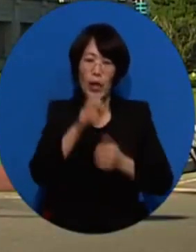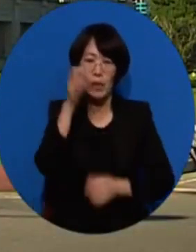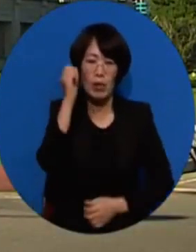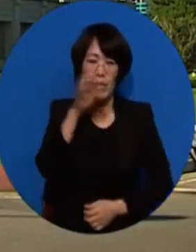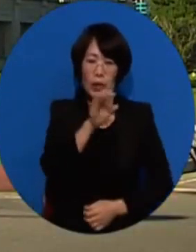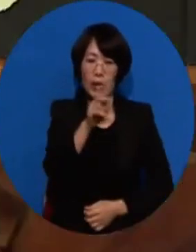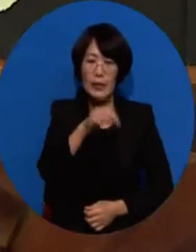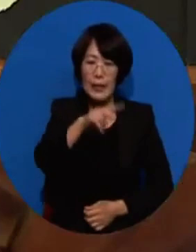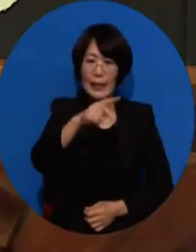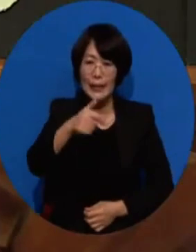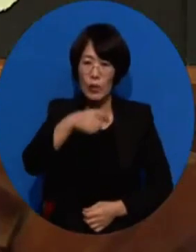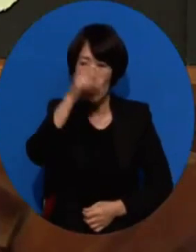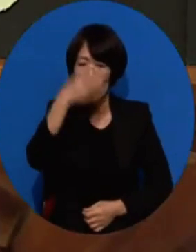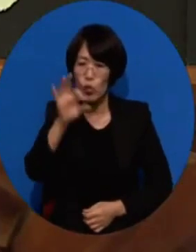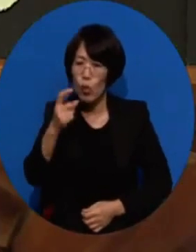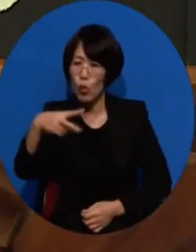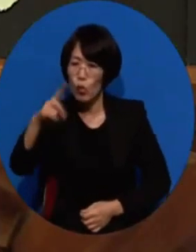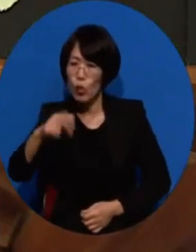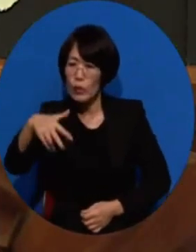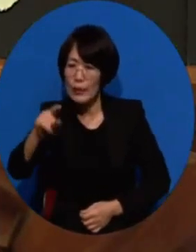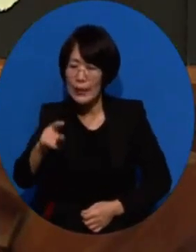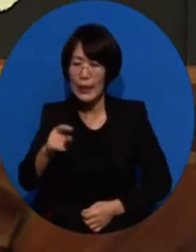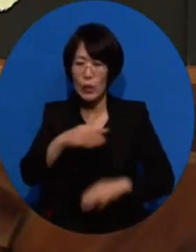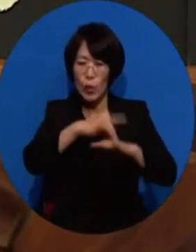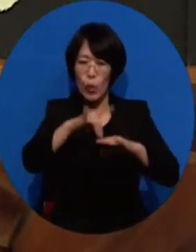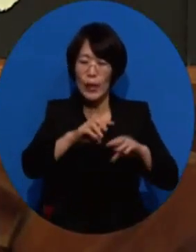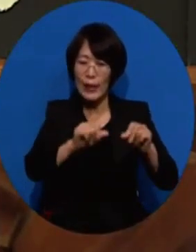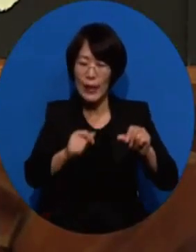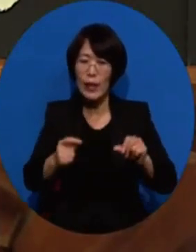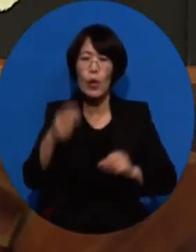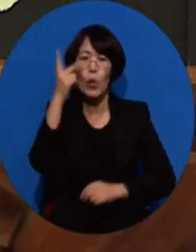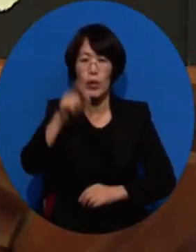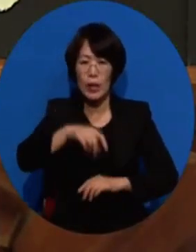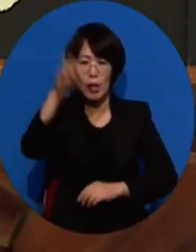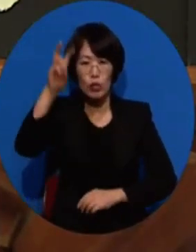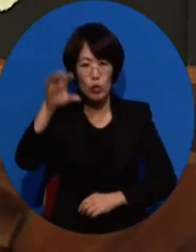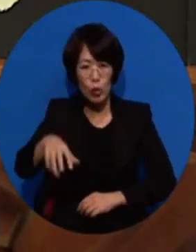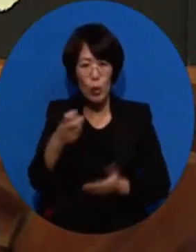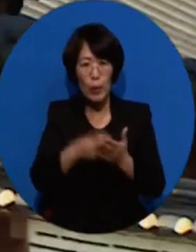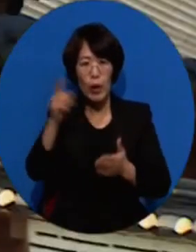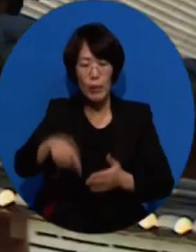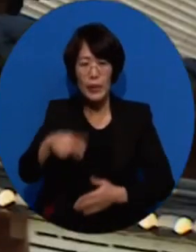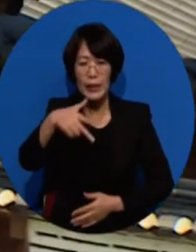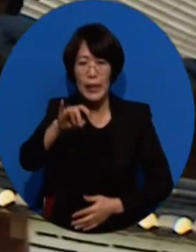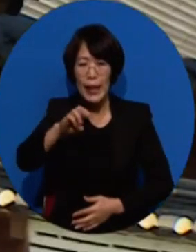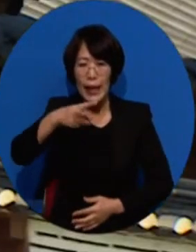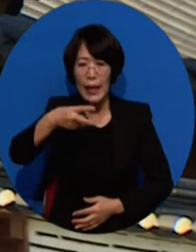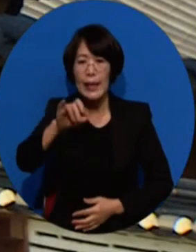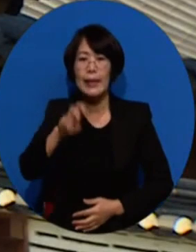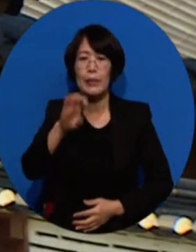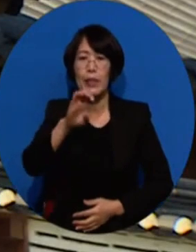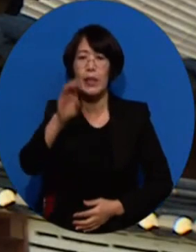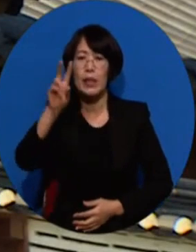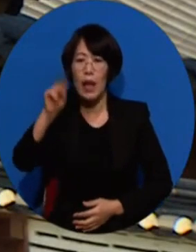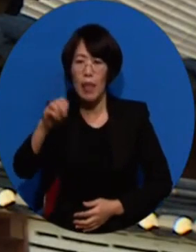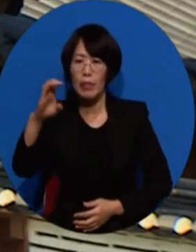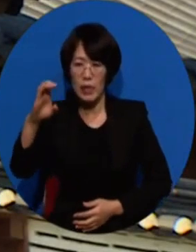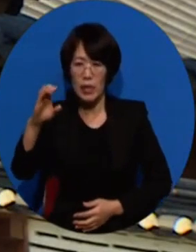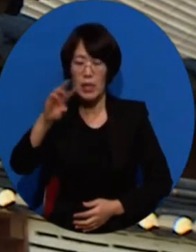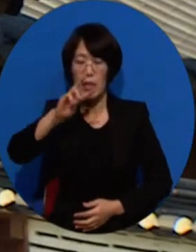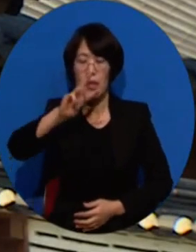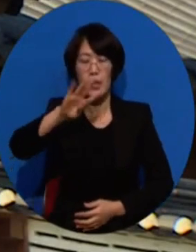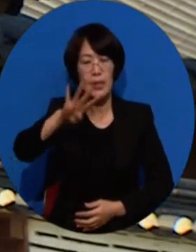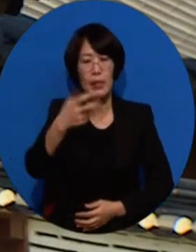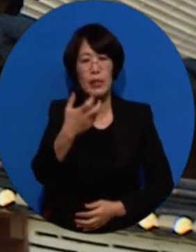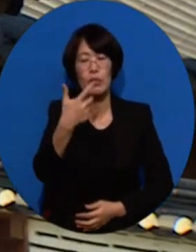죄와 여수 오동 제 해남 땅끝 호텔을 광주광역시 소재 법인인 재림이 앤 시에 470 6억원에